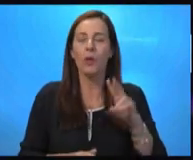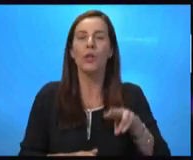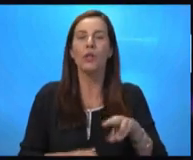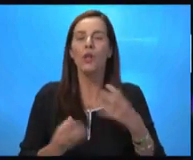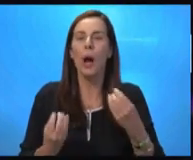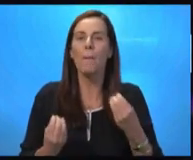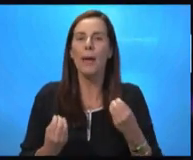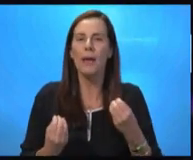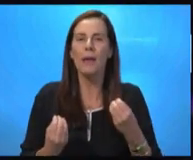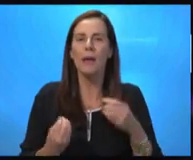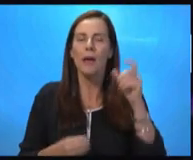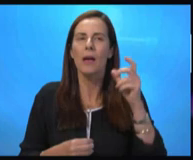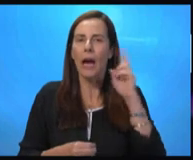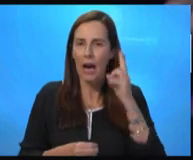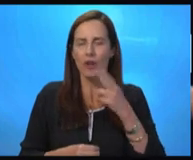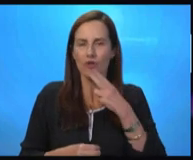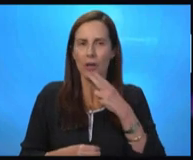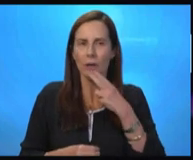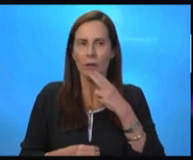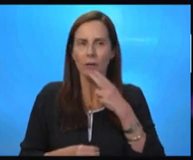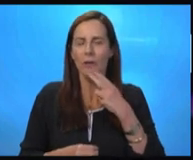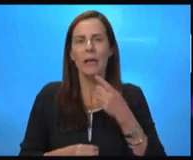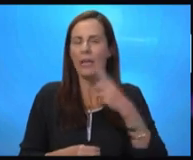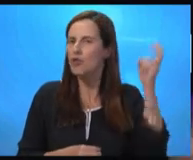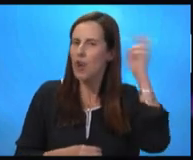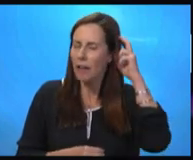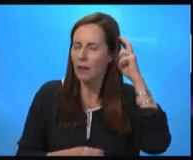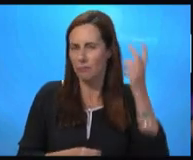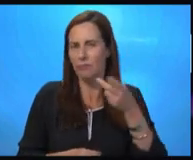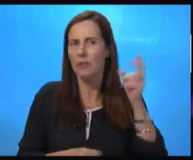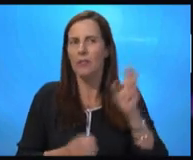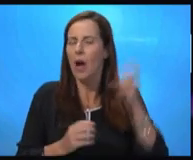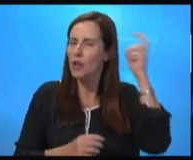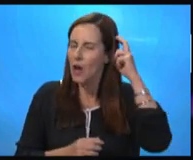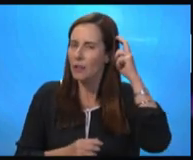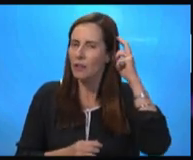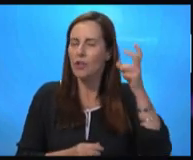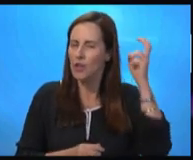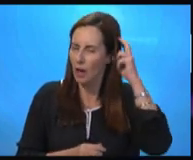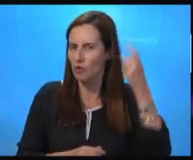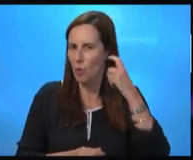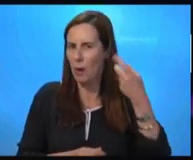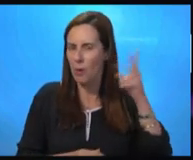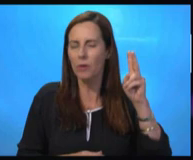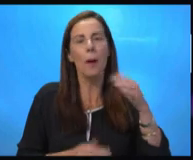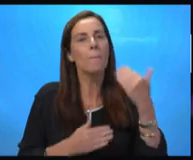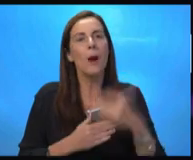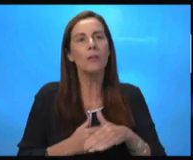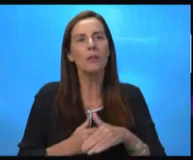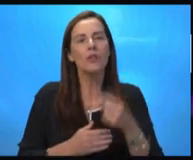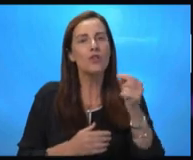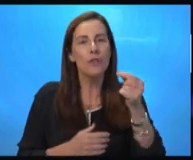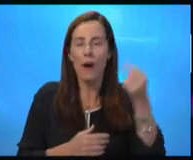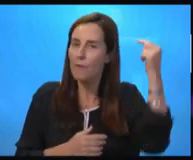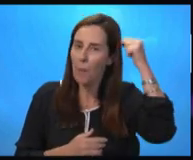היום אנשים חרשים כמובן, נקרא שבלול, שבעצם מגביר, שבלול שמגביר את השמיעה, בסופו של דבר זה שבב בראש.